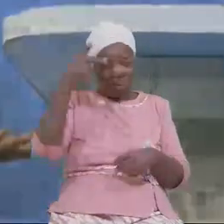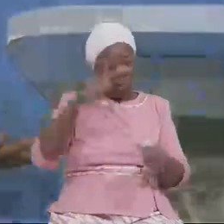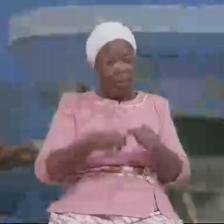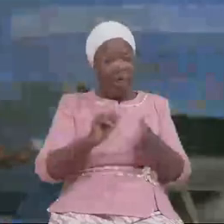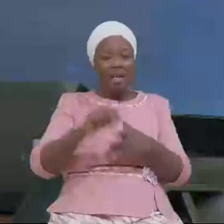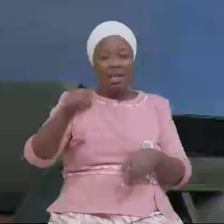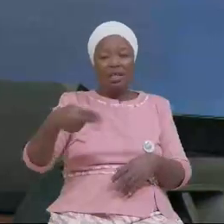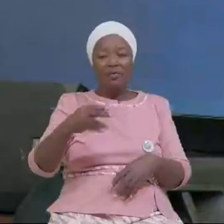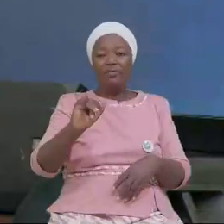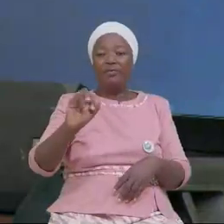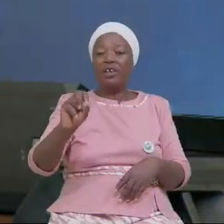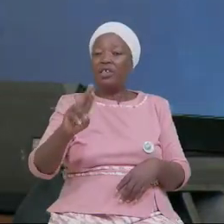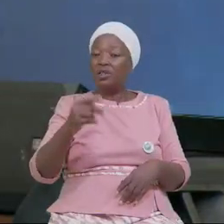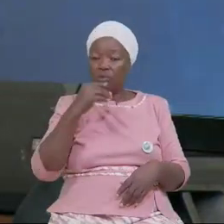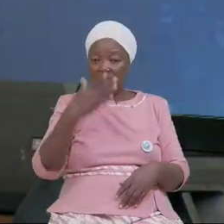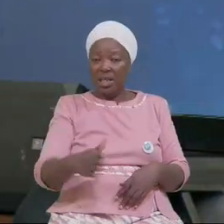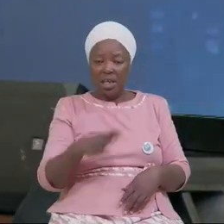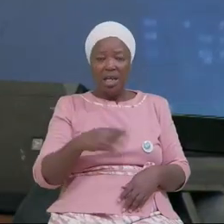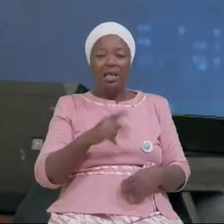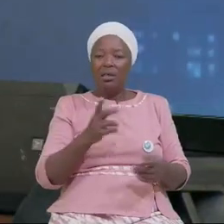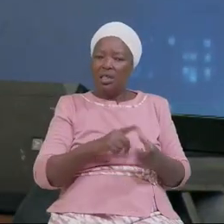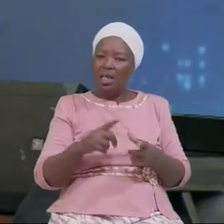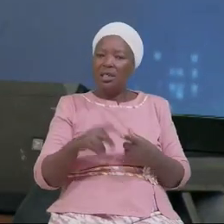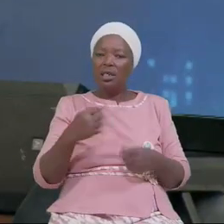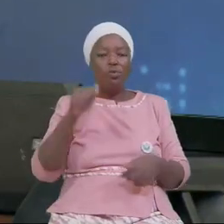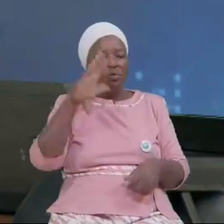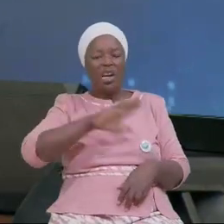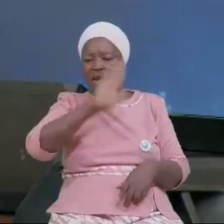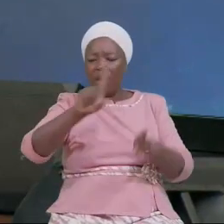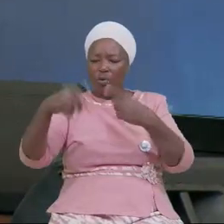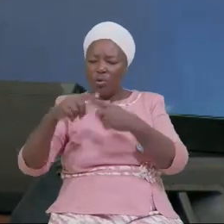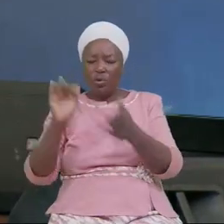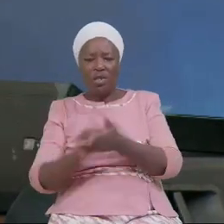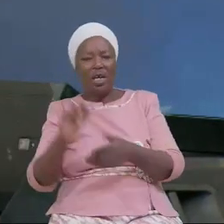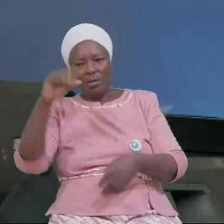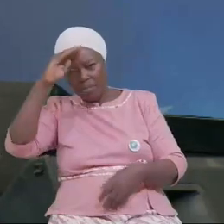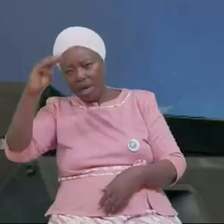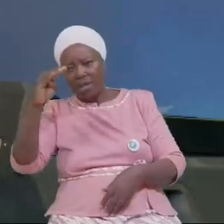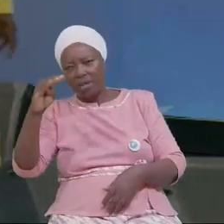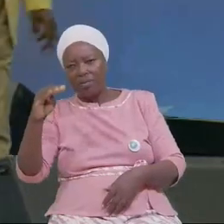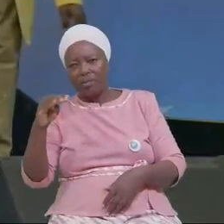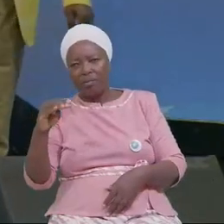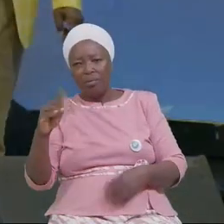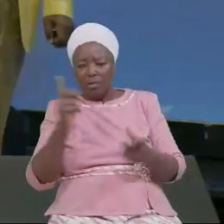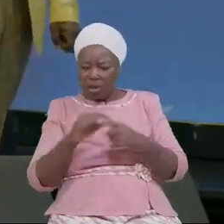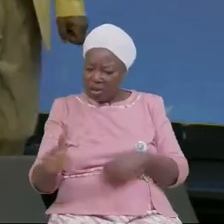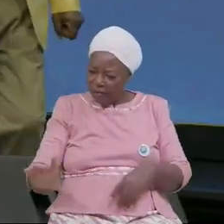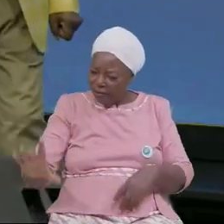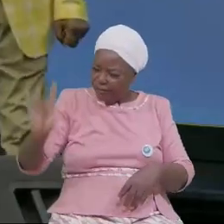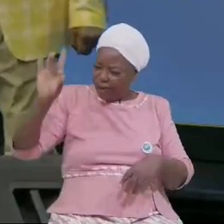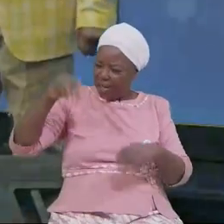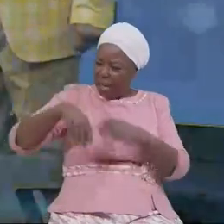était là. La femme n'était pas allée vers cet homme-là. Mais elle a distingué